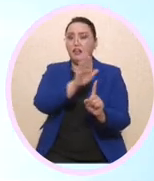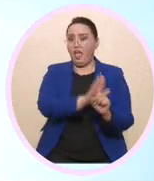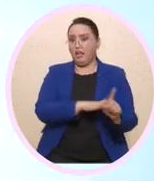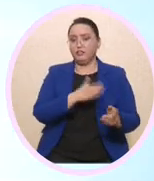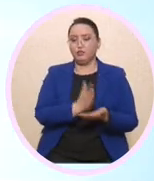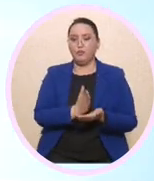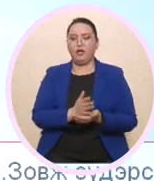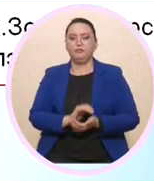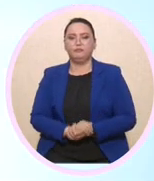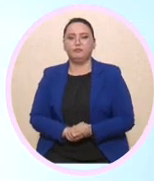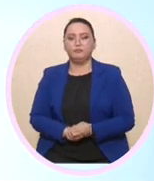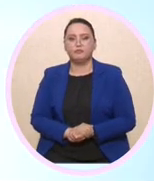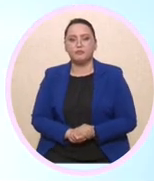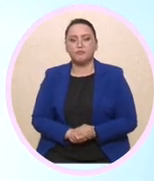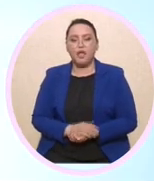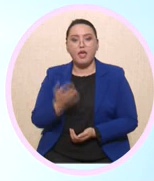За эмгний хэлсэн үг дэвл.